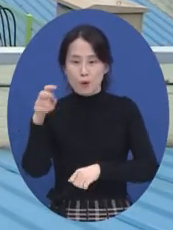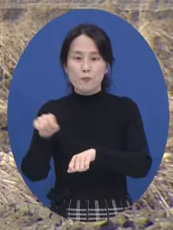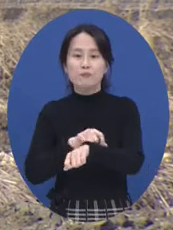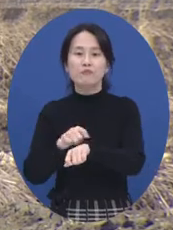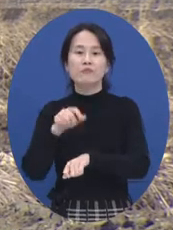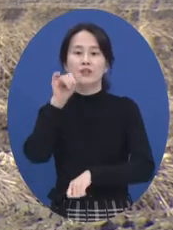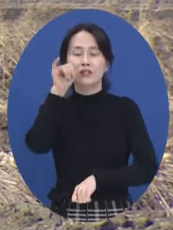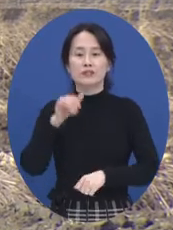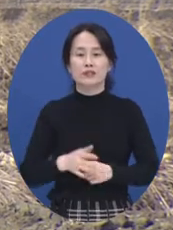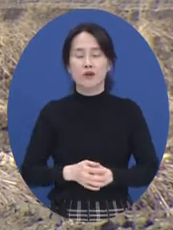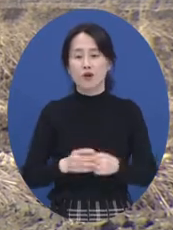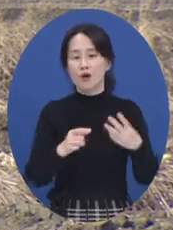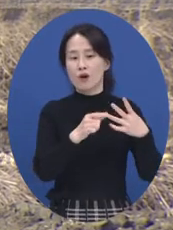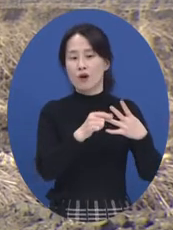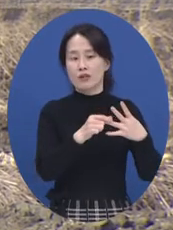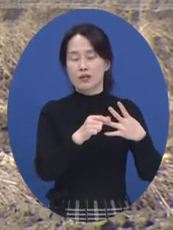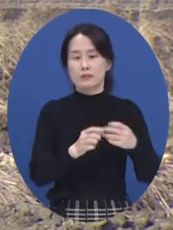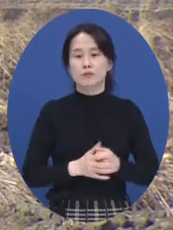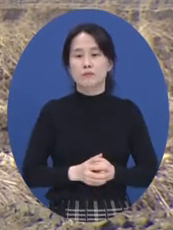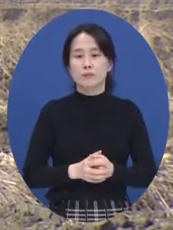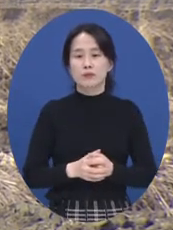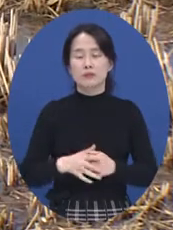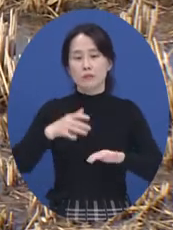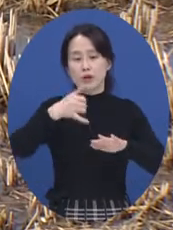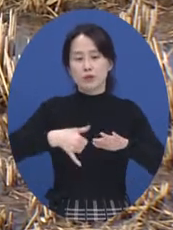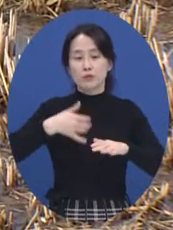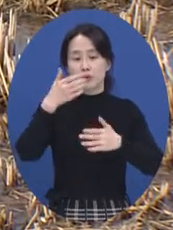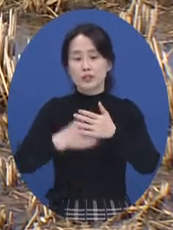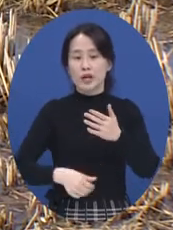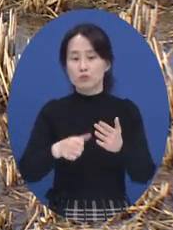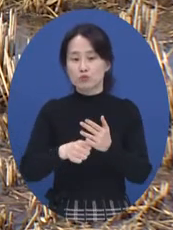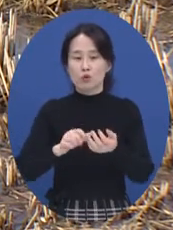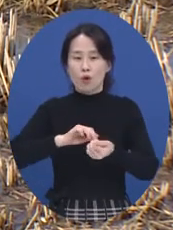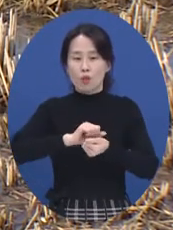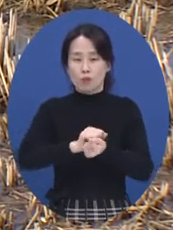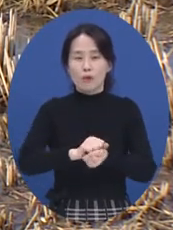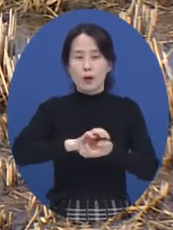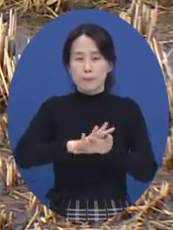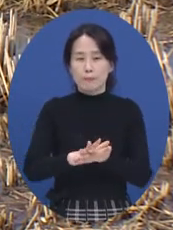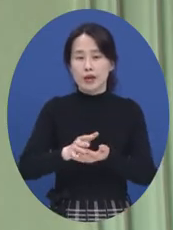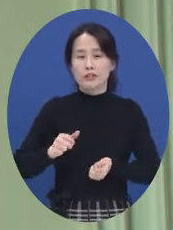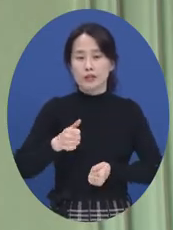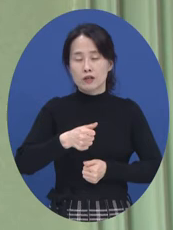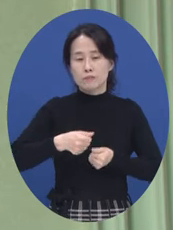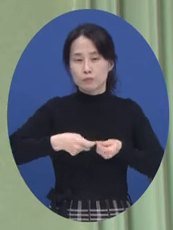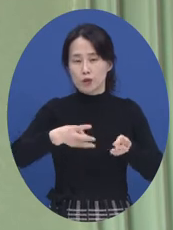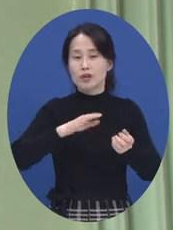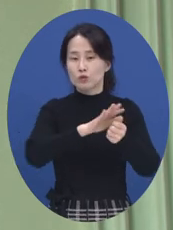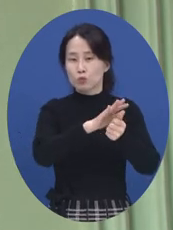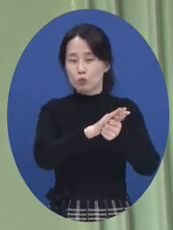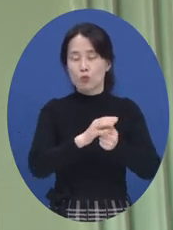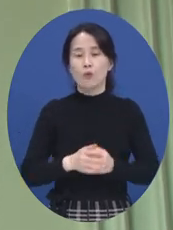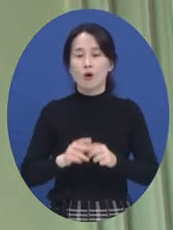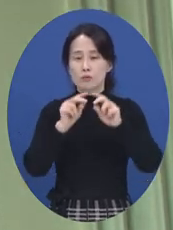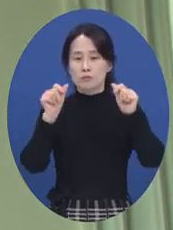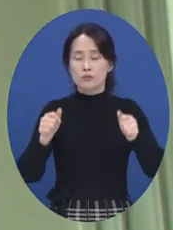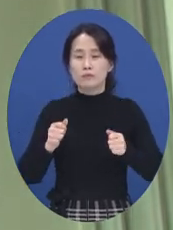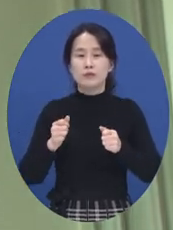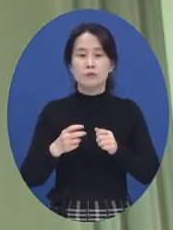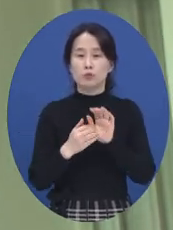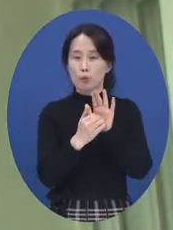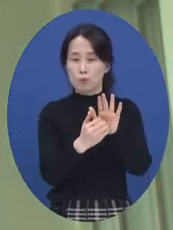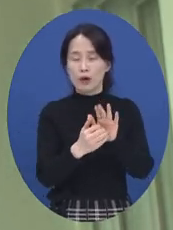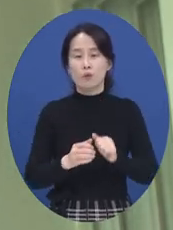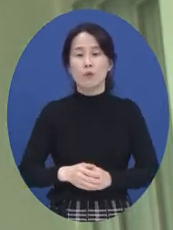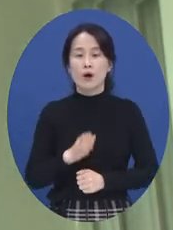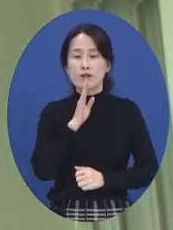점검합니다. 생활 부문에서는 도 특수시책인 영농 잔재물 파쇄 지원을 시작으로 도로 비사먼지 제거와 친환경 보일러